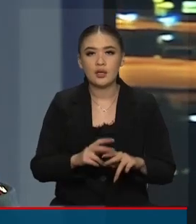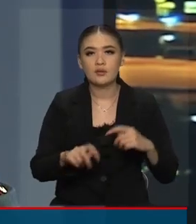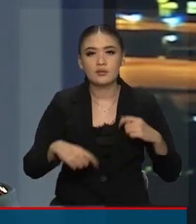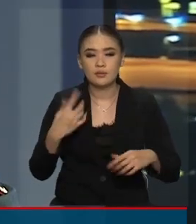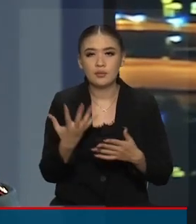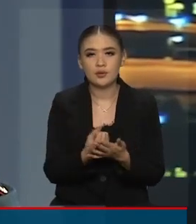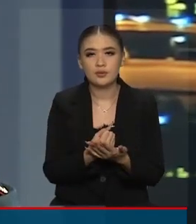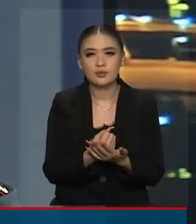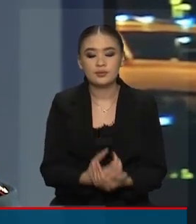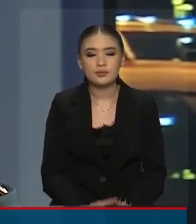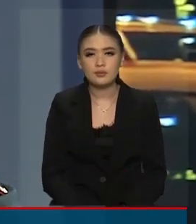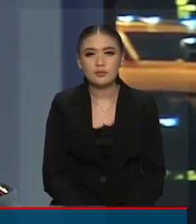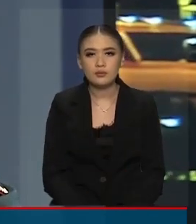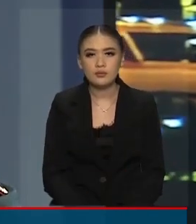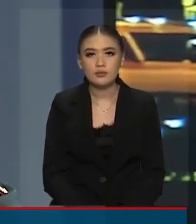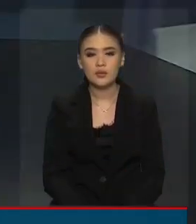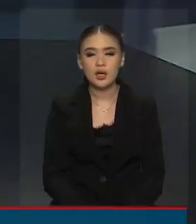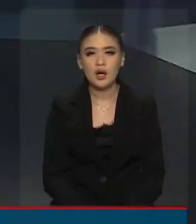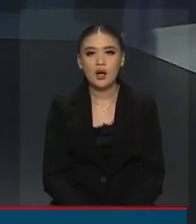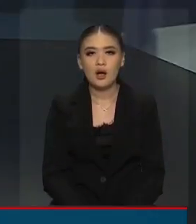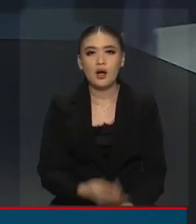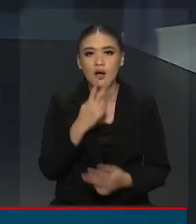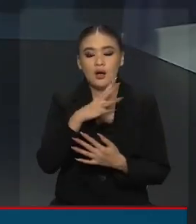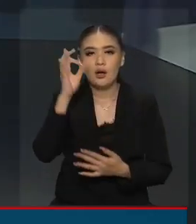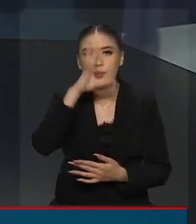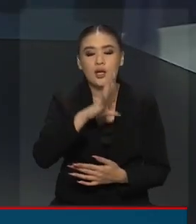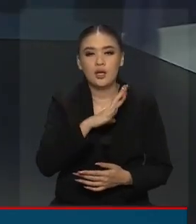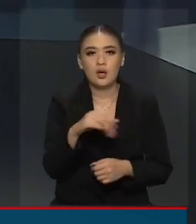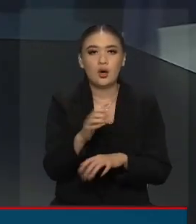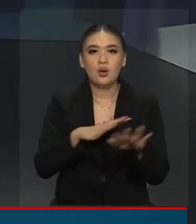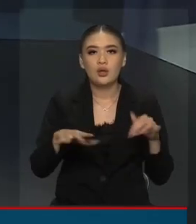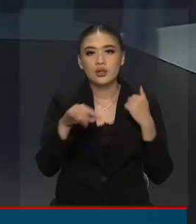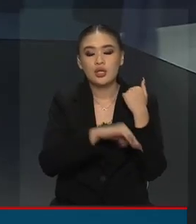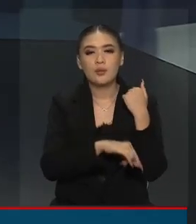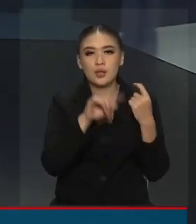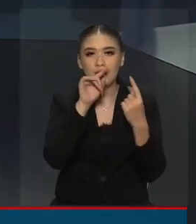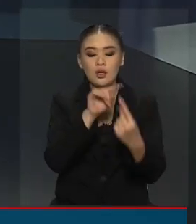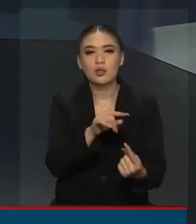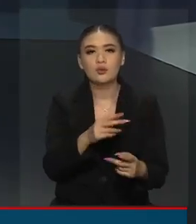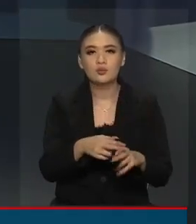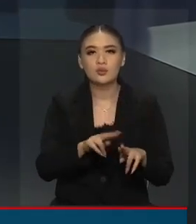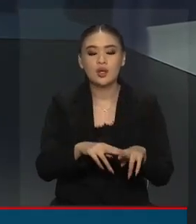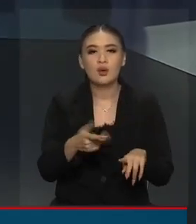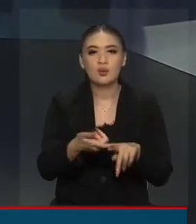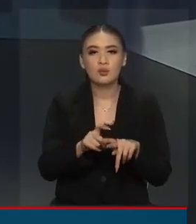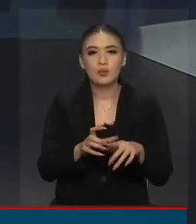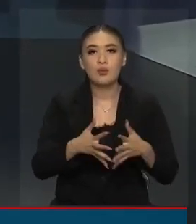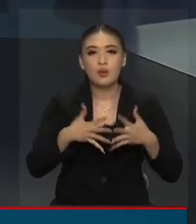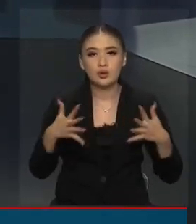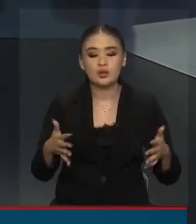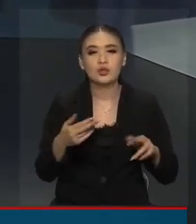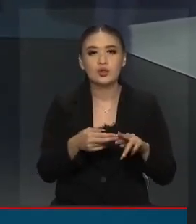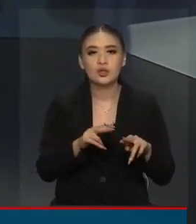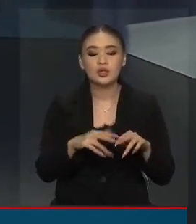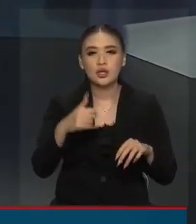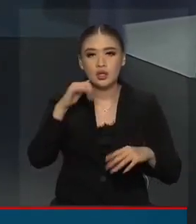отыр төтен жағдай. Төтен жағдайлары органдарында жемқорлықпен күрес күшейгенін соңғы жылдары байқап жүрміз.